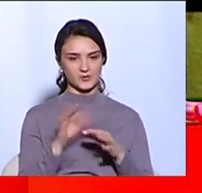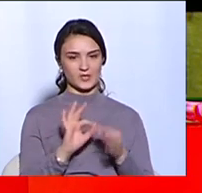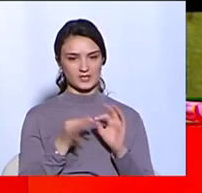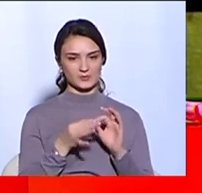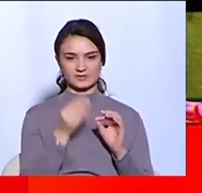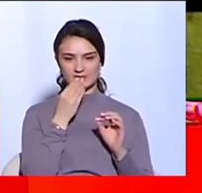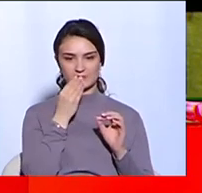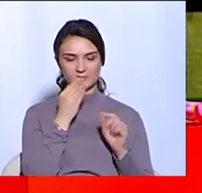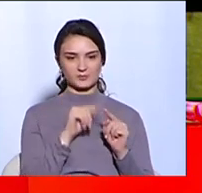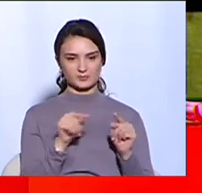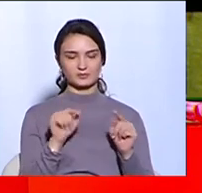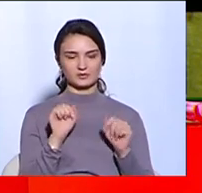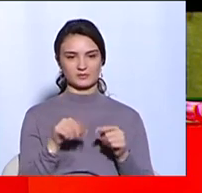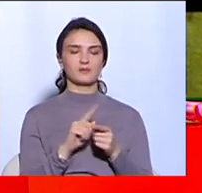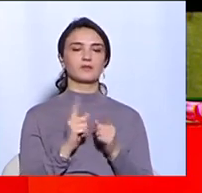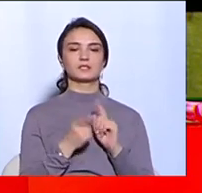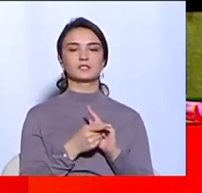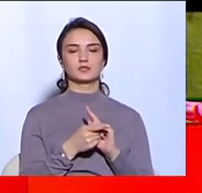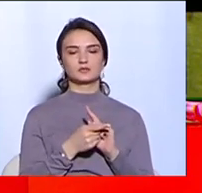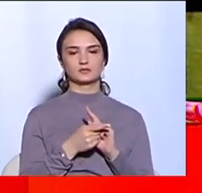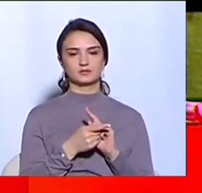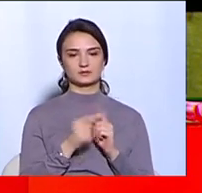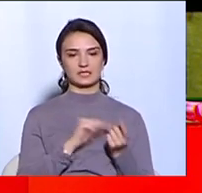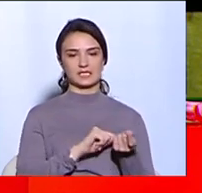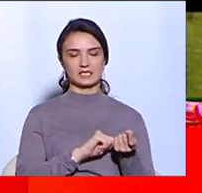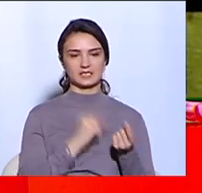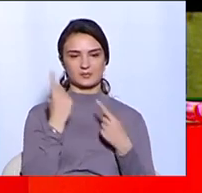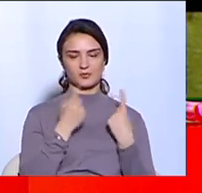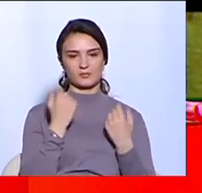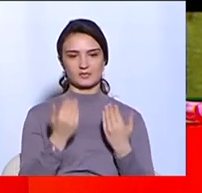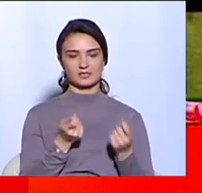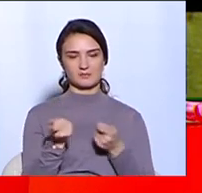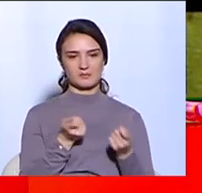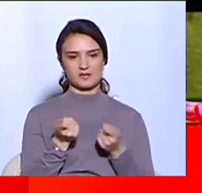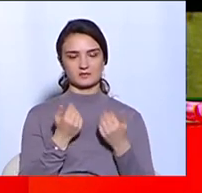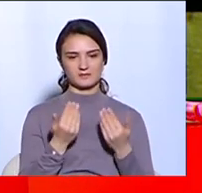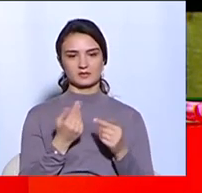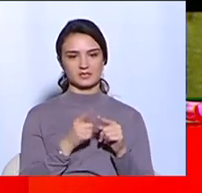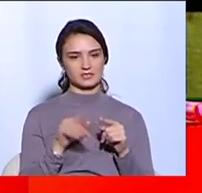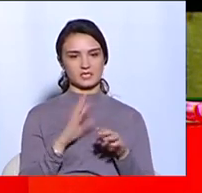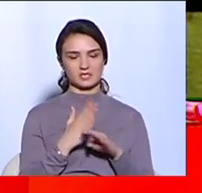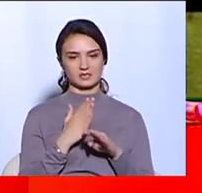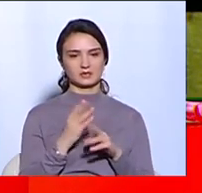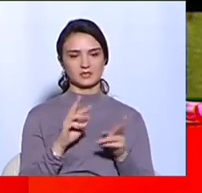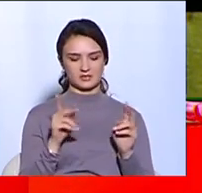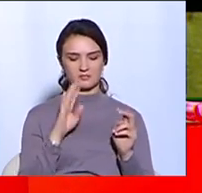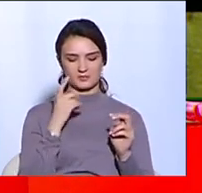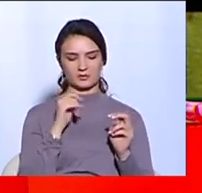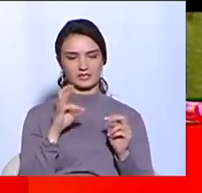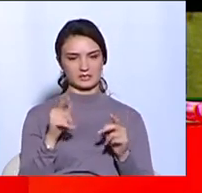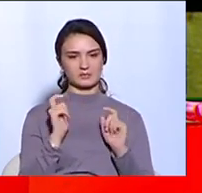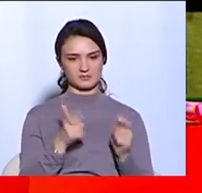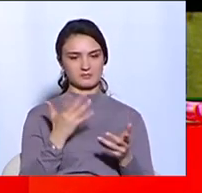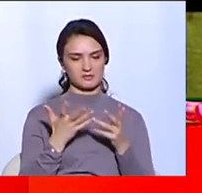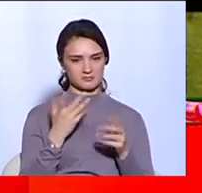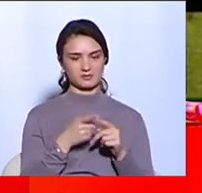კონკრეტული საკვები პროდუქტი შეიძლება ვაქციოთ გენეტიკური ინფორმაციის მართვის ინსტრუმენტად. ეს არ არის გადაჭარბებული, ქალბატონი ელენე,